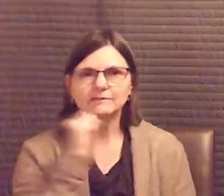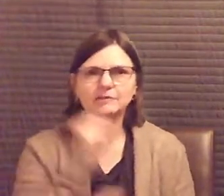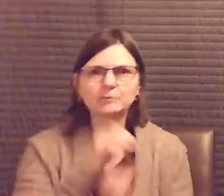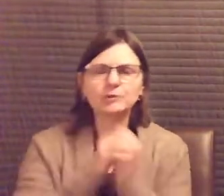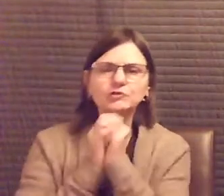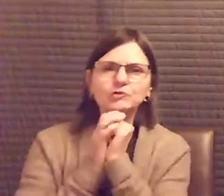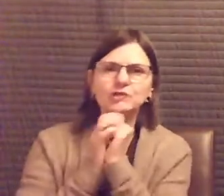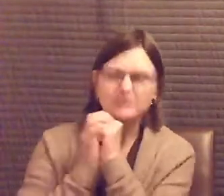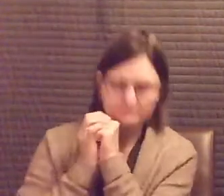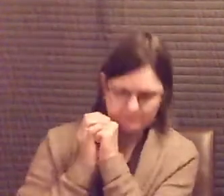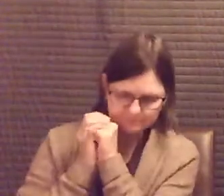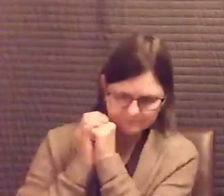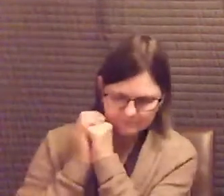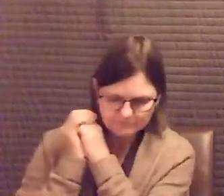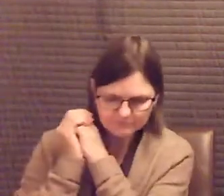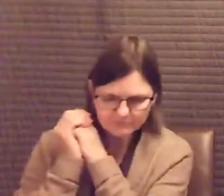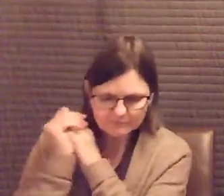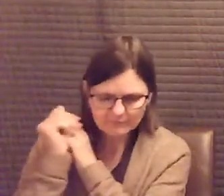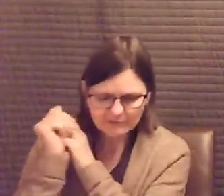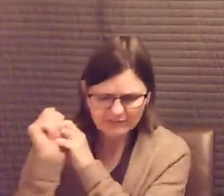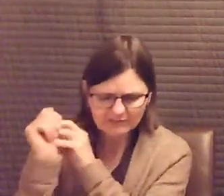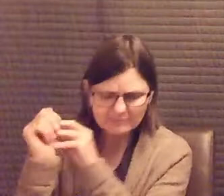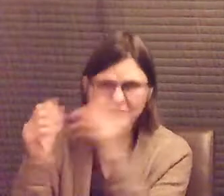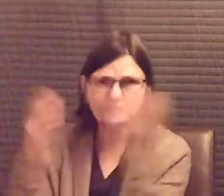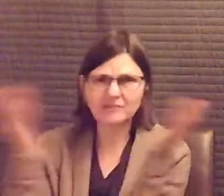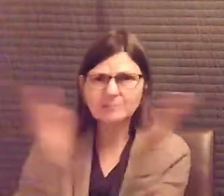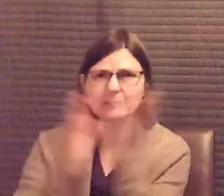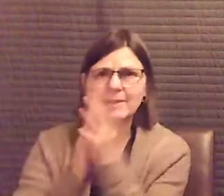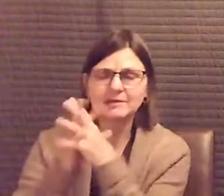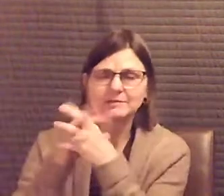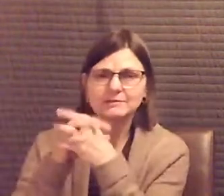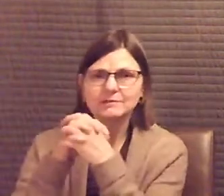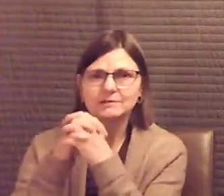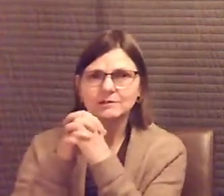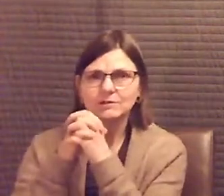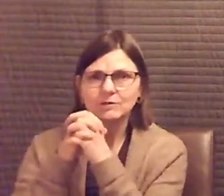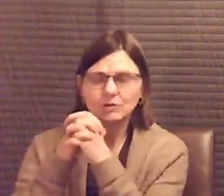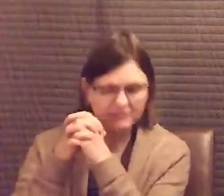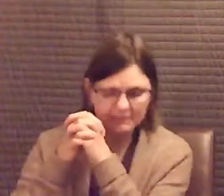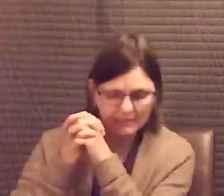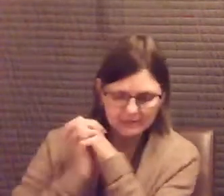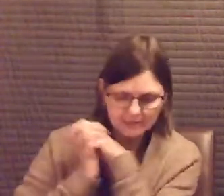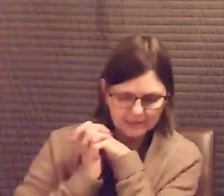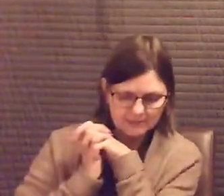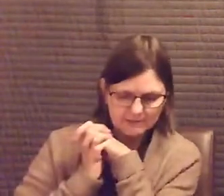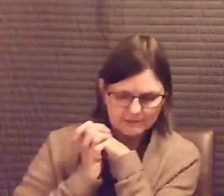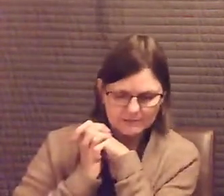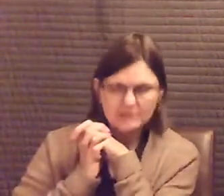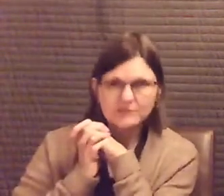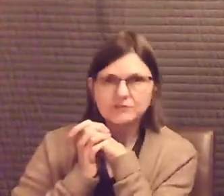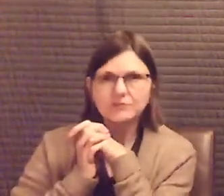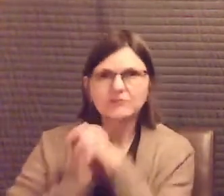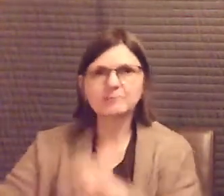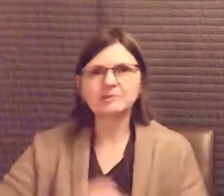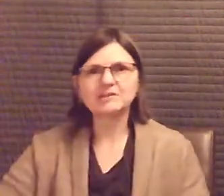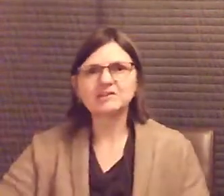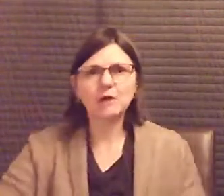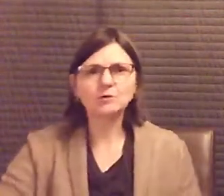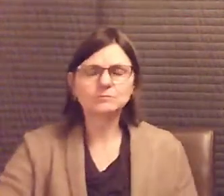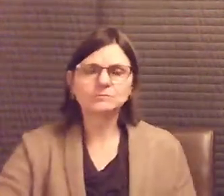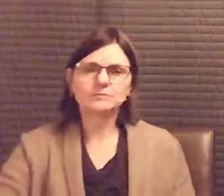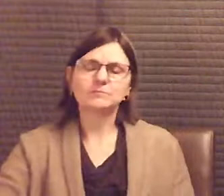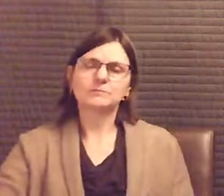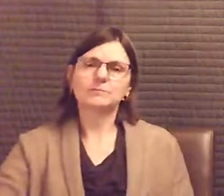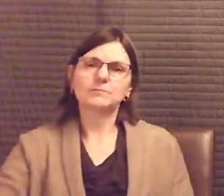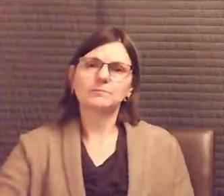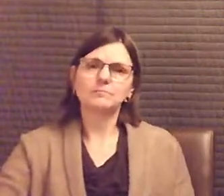inloggen buurten nu dus niet meer deze mensen verwerpen mij bang zijn oog had zijn nu weer naar toe jack te verwerpen niet jan